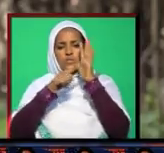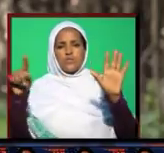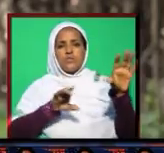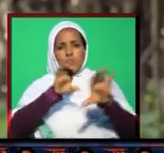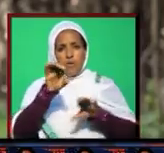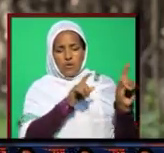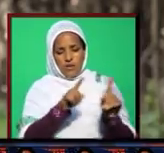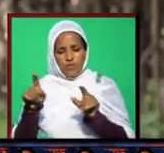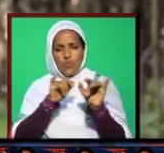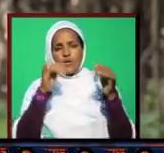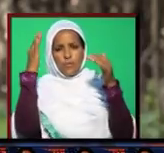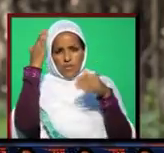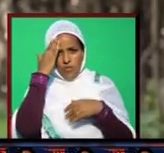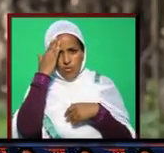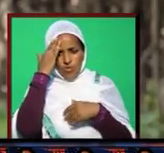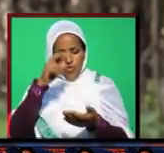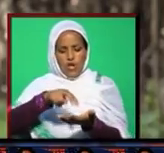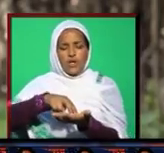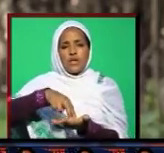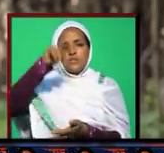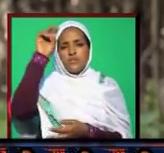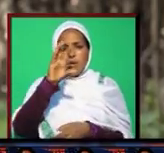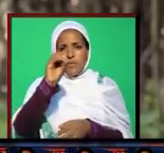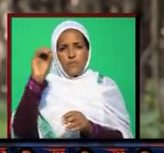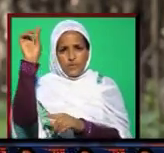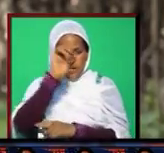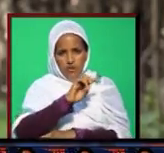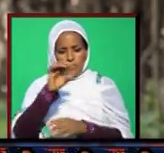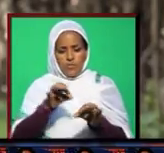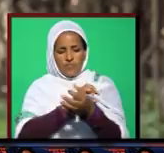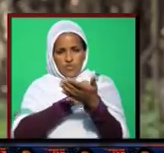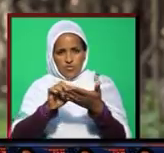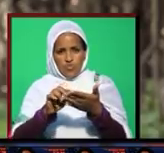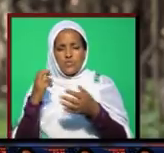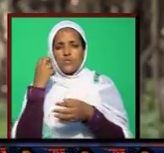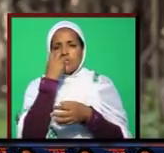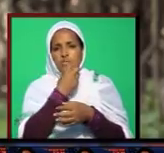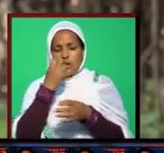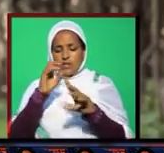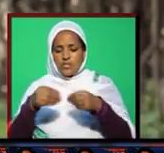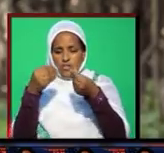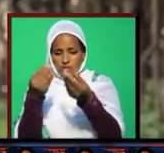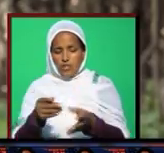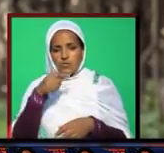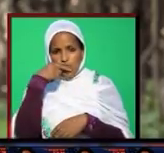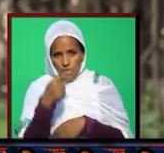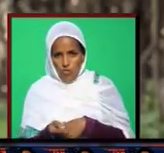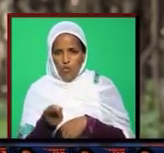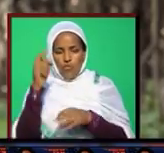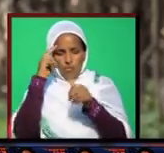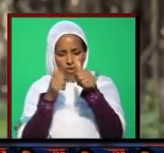ቅዱስ መገለጫ ደግሞ ያው እንደሚታወቀው ከትንሣኤ በአምሳኛው ቀን መንፈስ ቅዱስ ልሳናትን ሰጣቸው